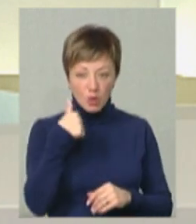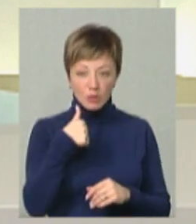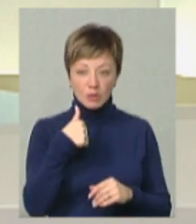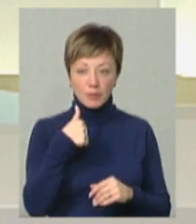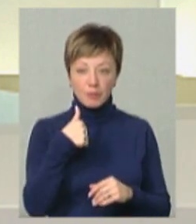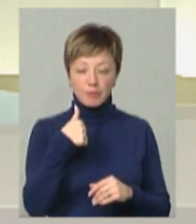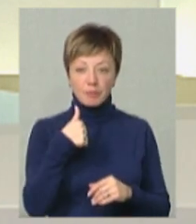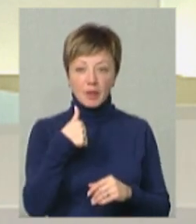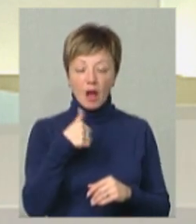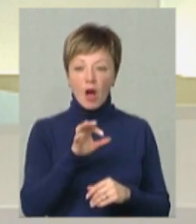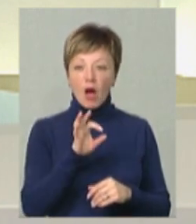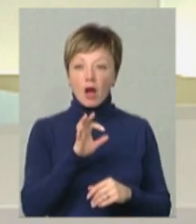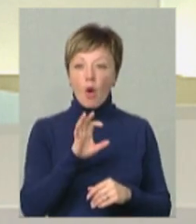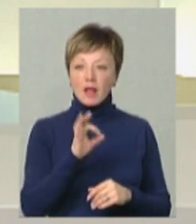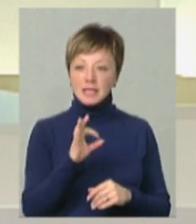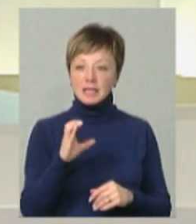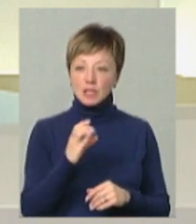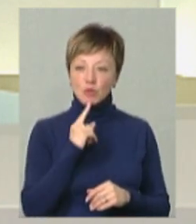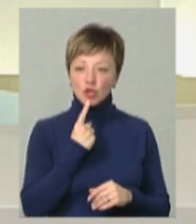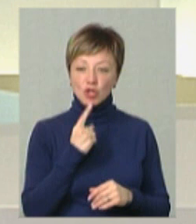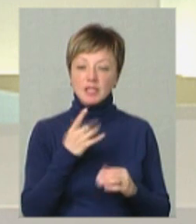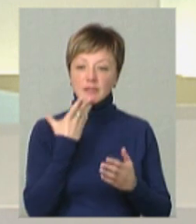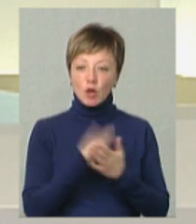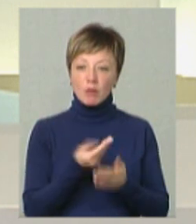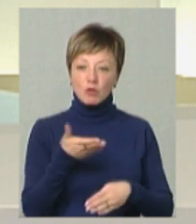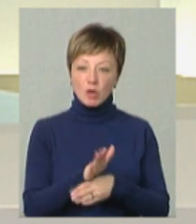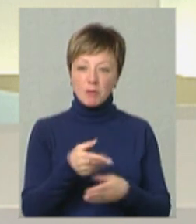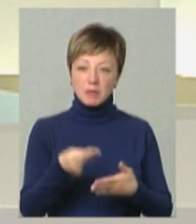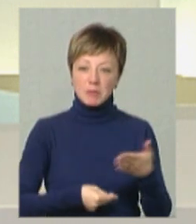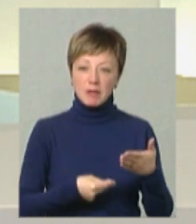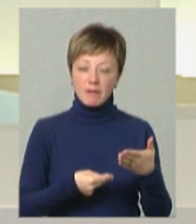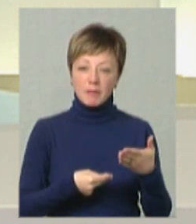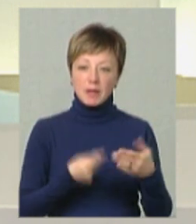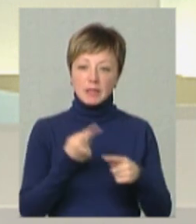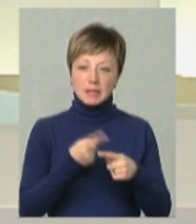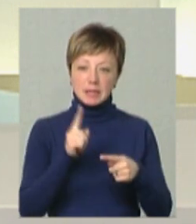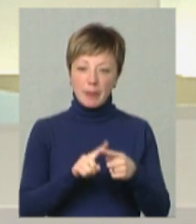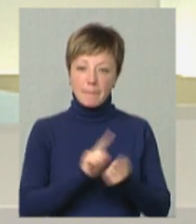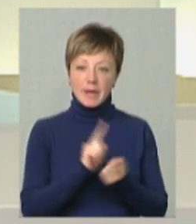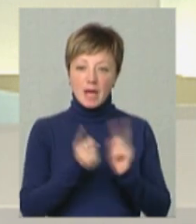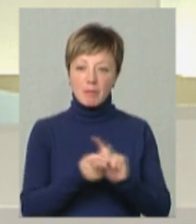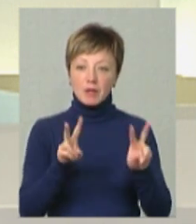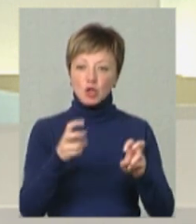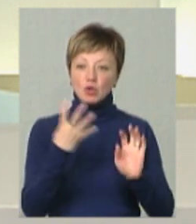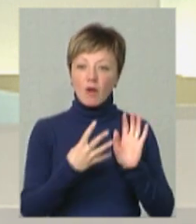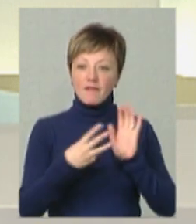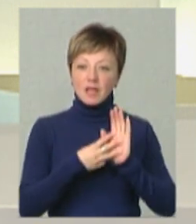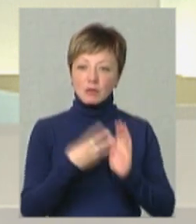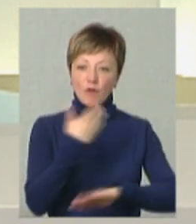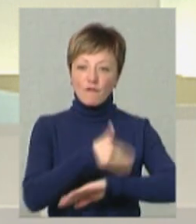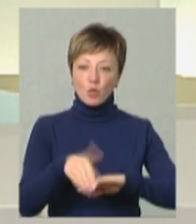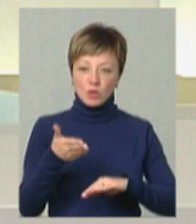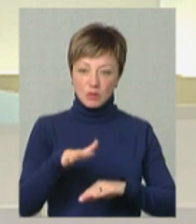2016 року, Олександр Сергійович Семчишин своїм розпорядженням підписав це перейменування 48 вулиць у